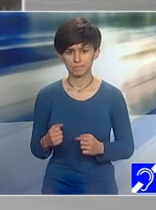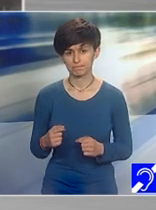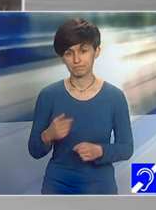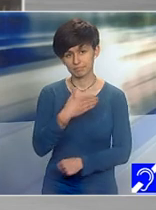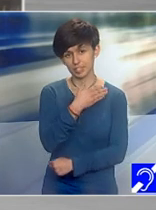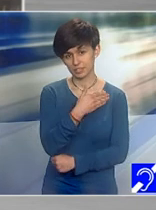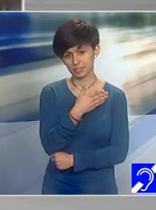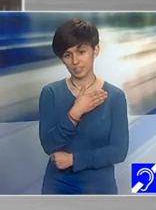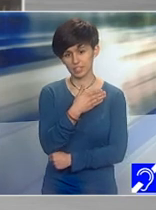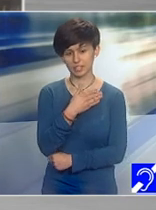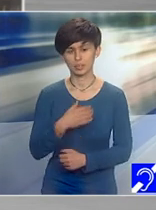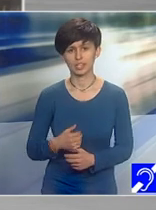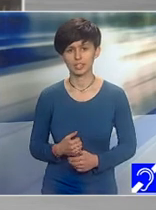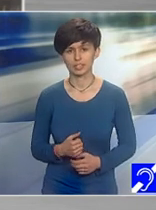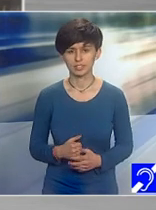firme și